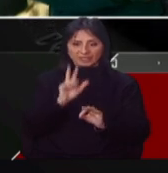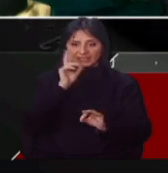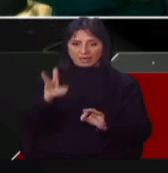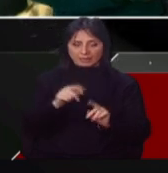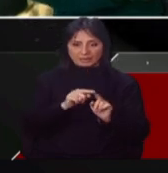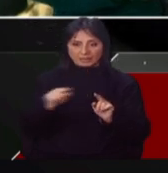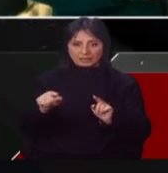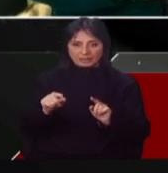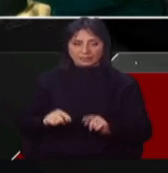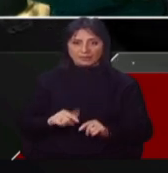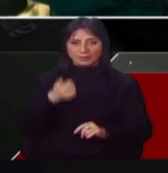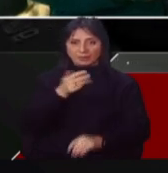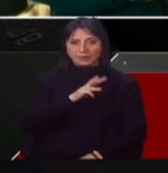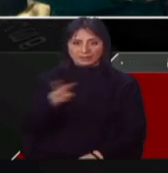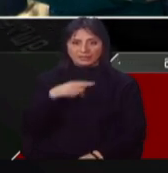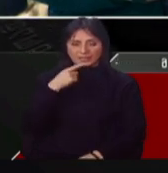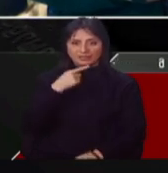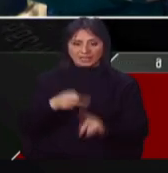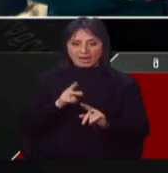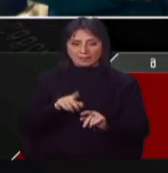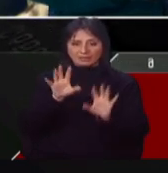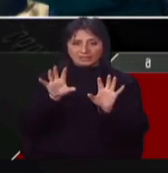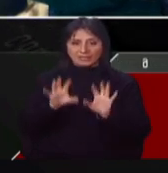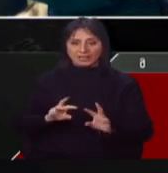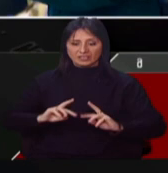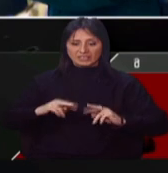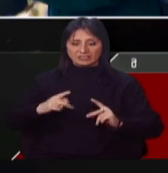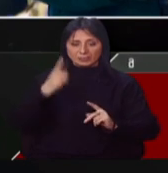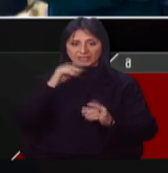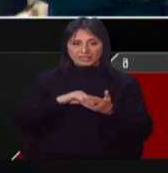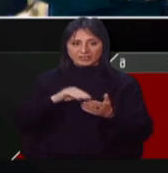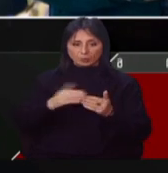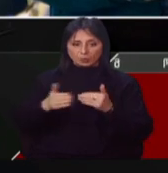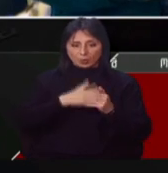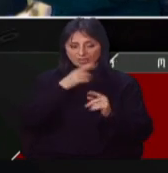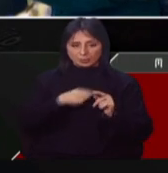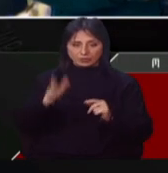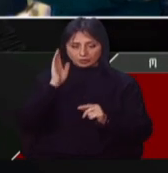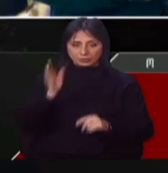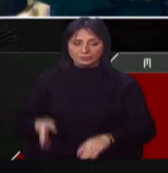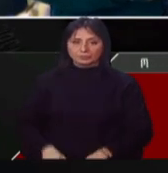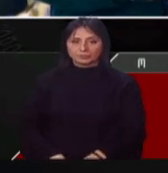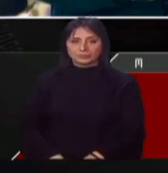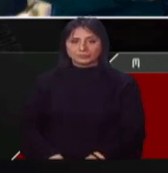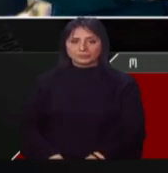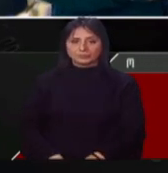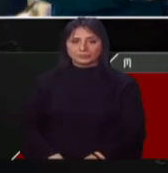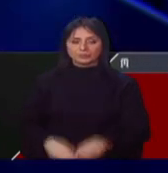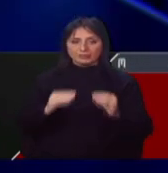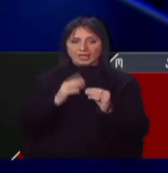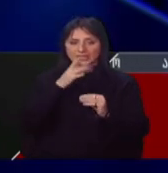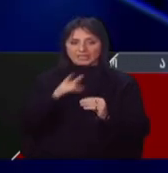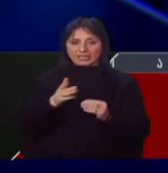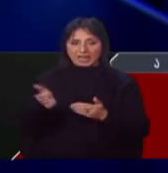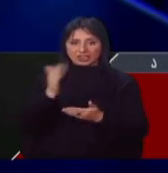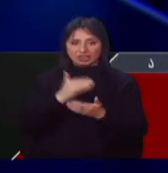წლის განმავლობაში. პრემიერ-მინისტრის თქმით, ამ საკანონმდებლო ცვლილების ინიცირება უახლოეს პერიოდში მოხდება. ათწლიანი